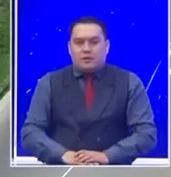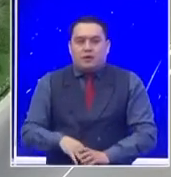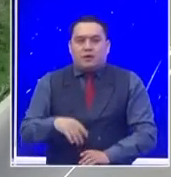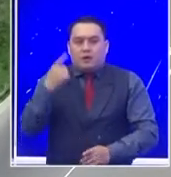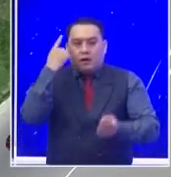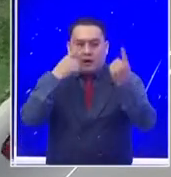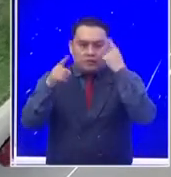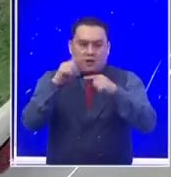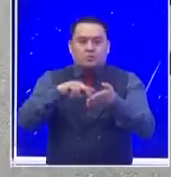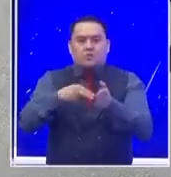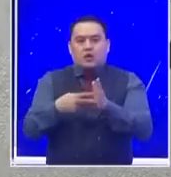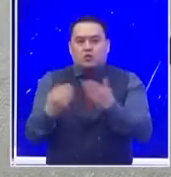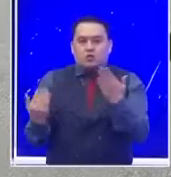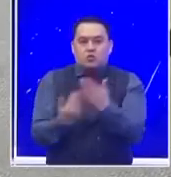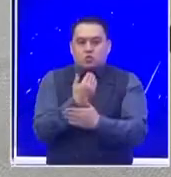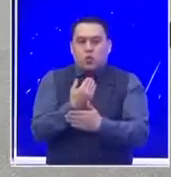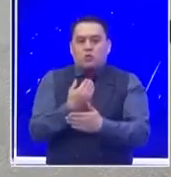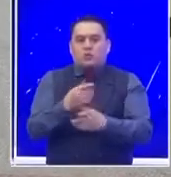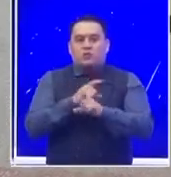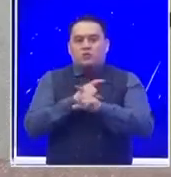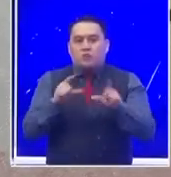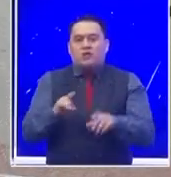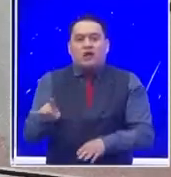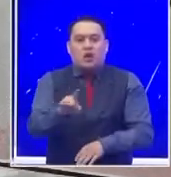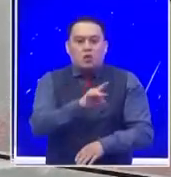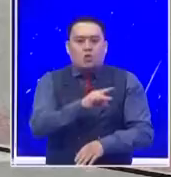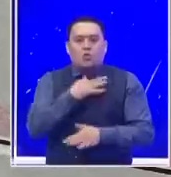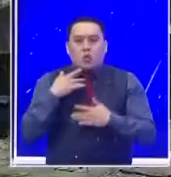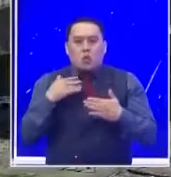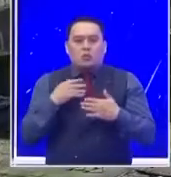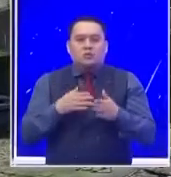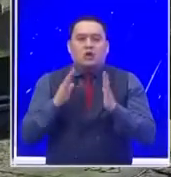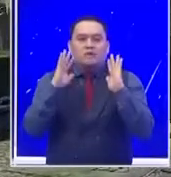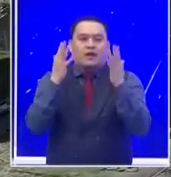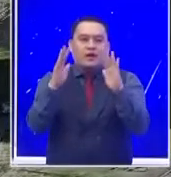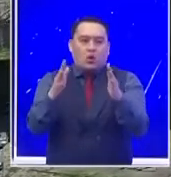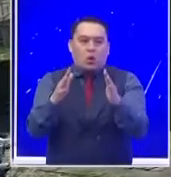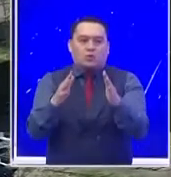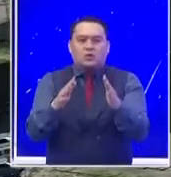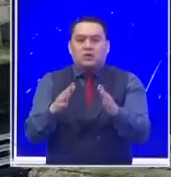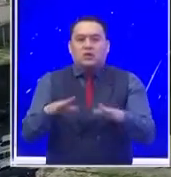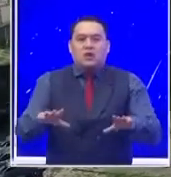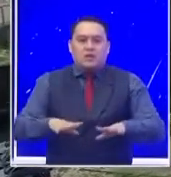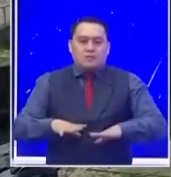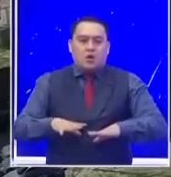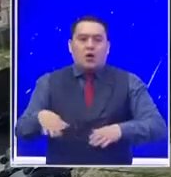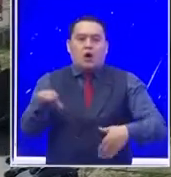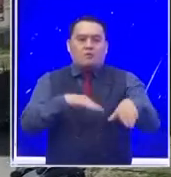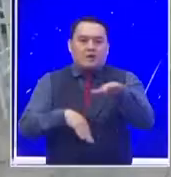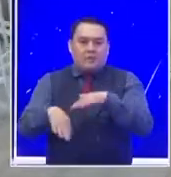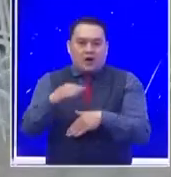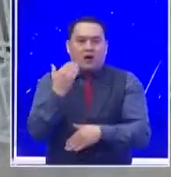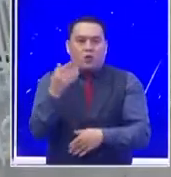автором плана застройки нового юго-западного жилого района многочисленных скверов а также ипподрома и аквапарк областного центра